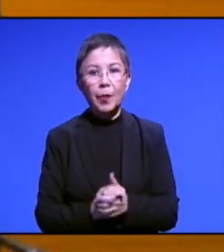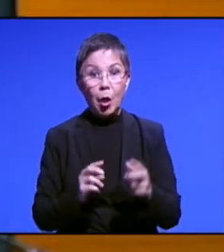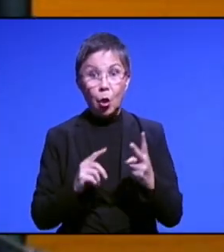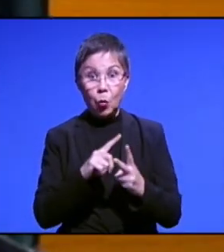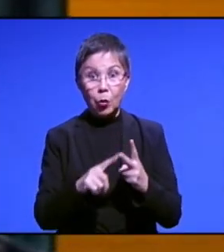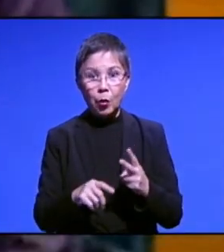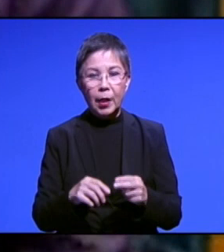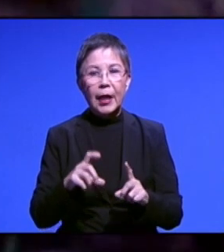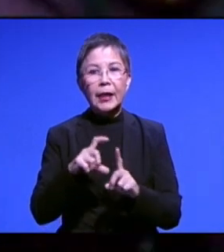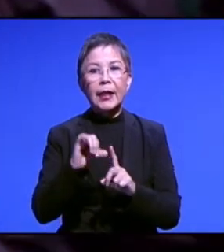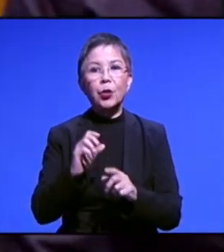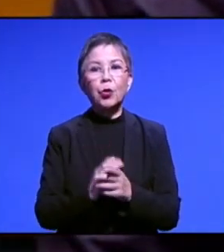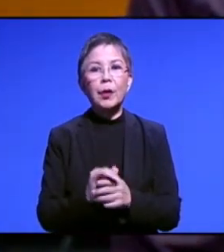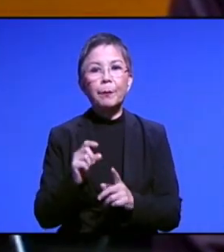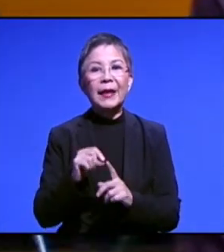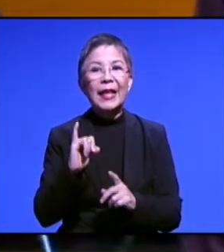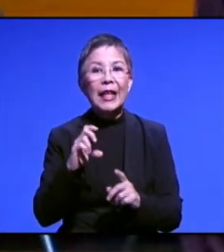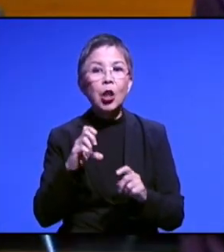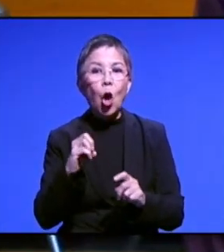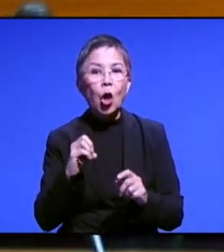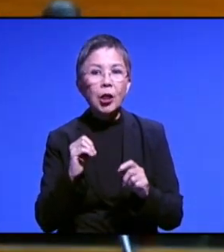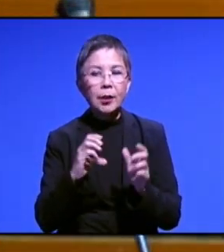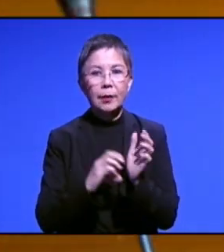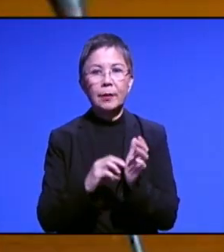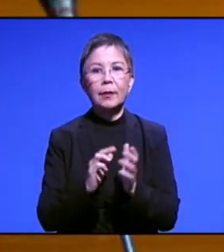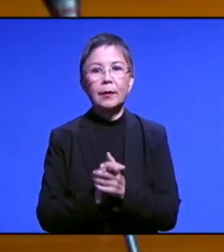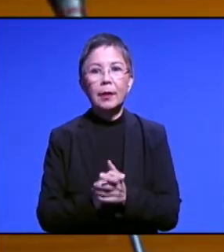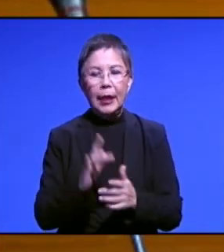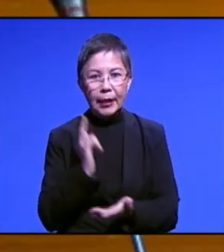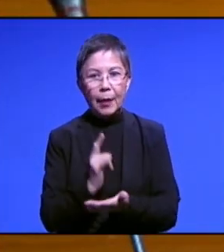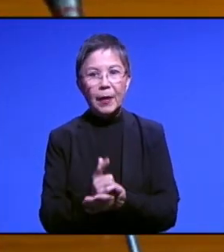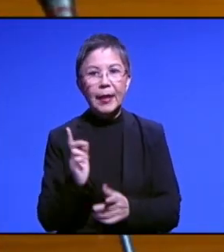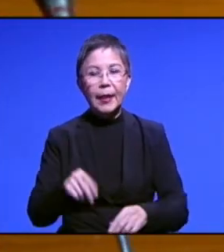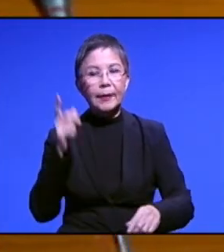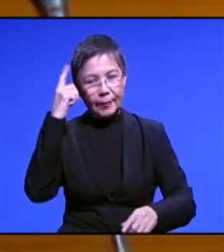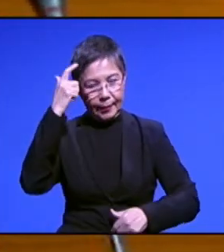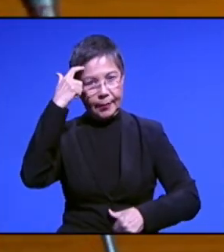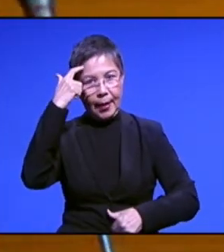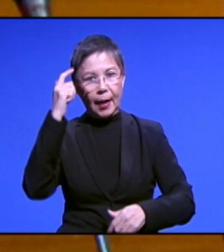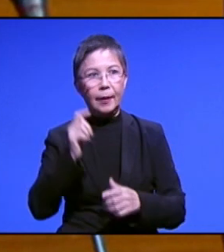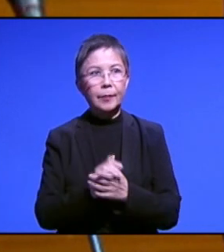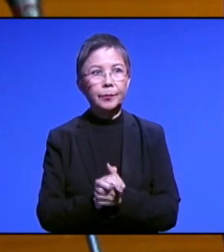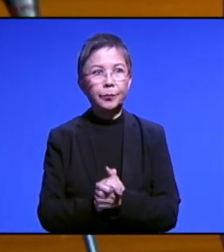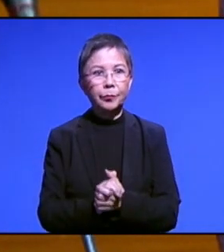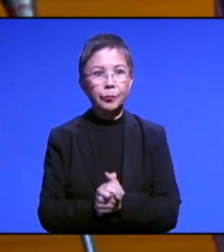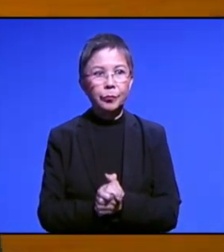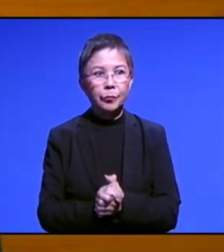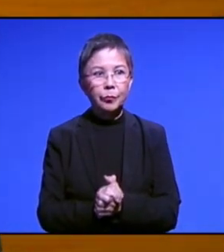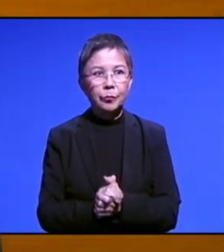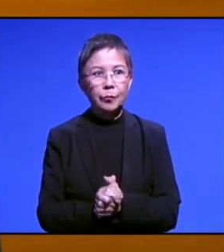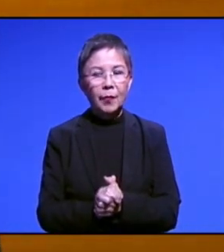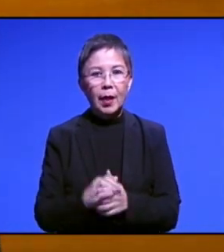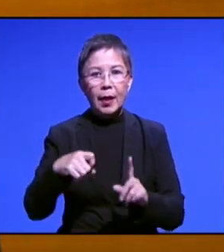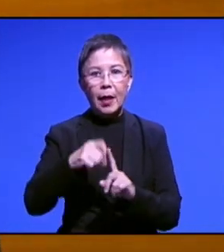keduanya, Direktur PT Multikon Indrajaya Terminal, Hendra Sunoto, juga ditetapkan sebagai tersangka. Kasus pertama itu dilakukan mulai